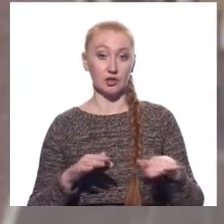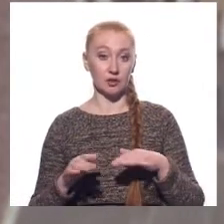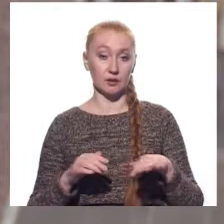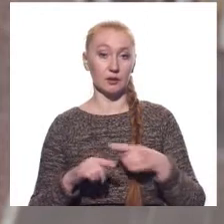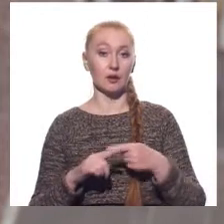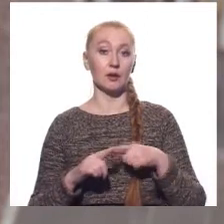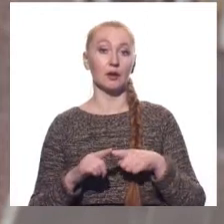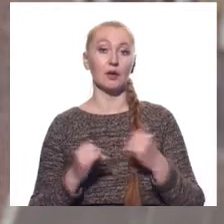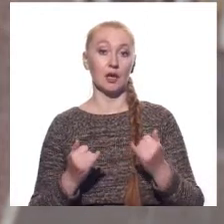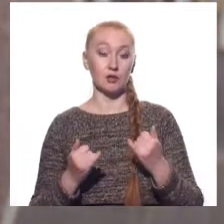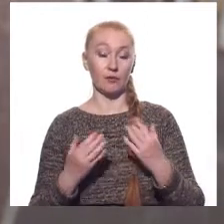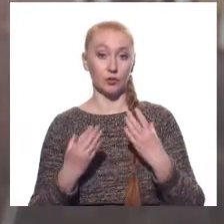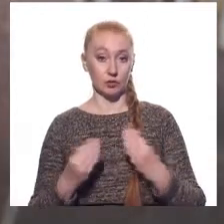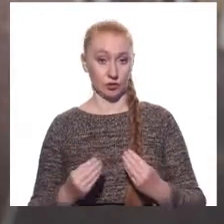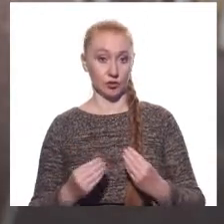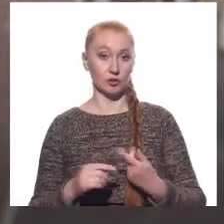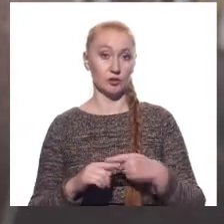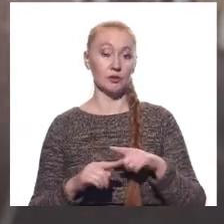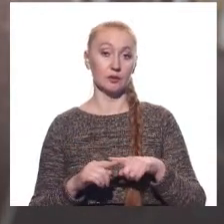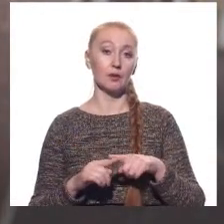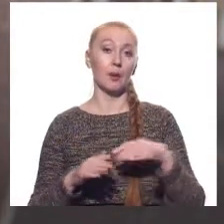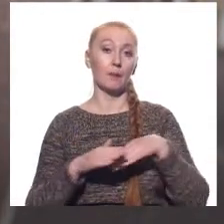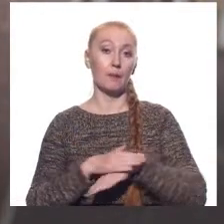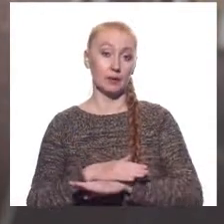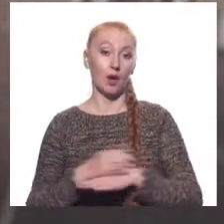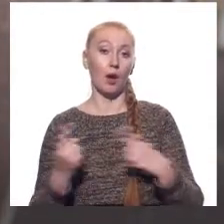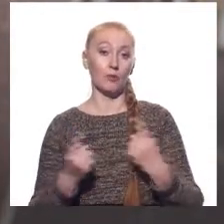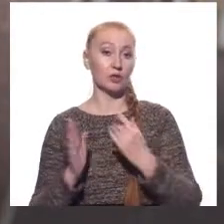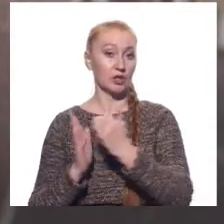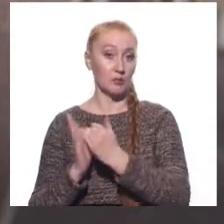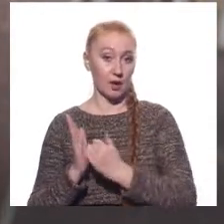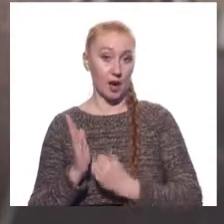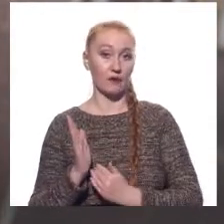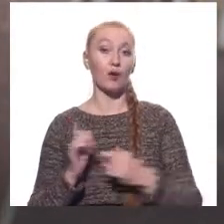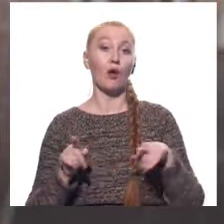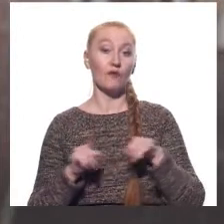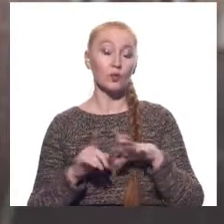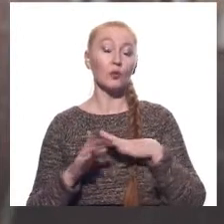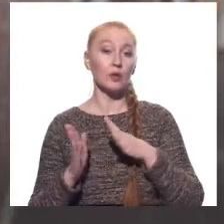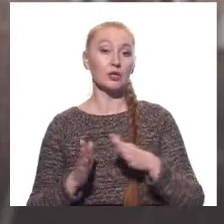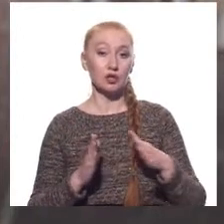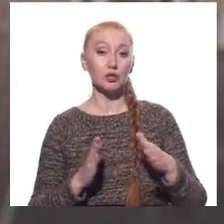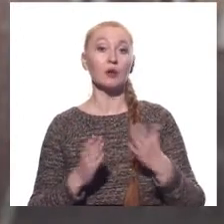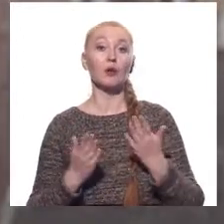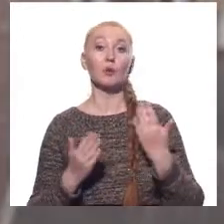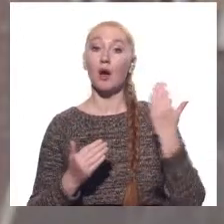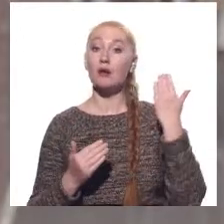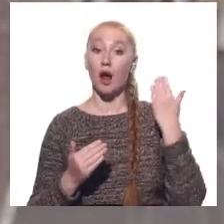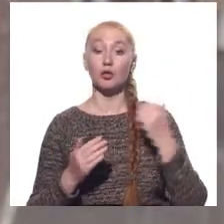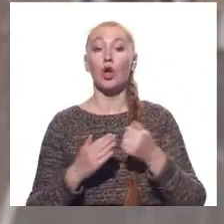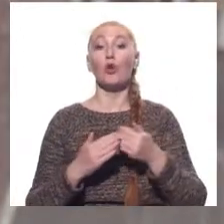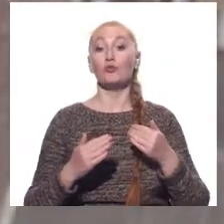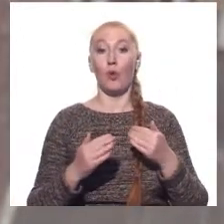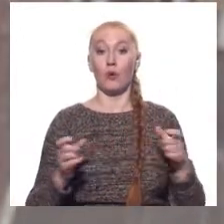днем. На сьогоднішній день ми відкрили роботу метро за звичним графіком, в тому ж режимі, в котрому потяги їздили до